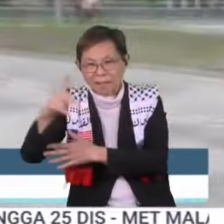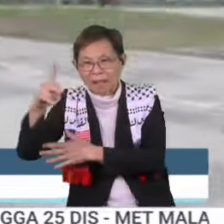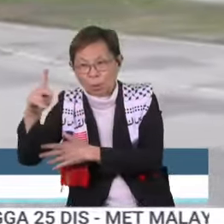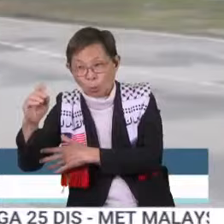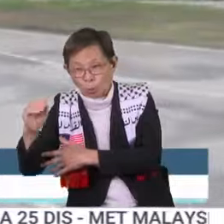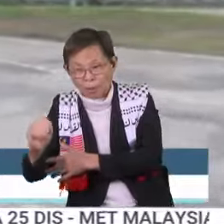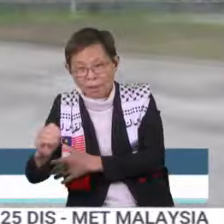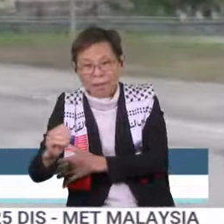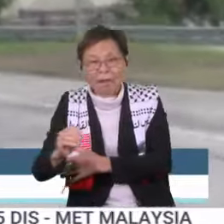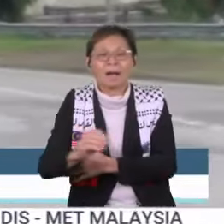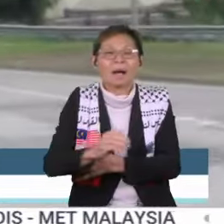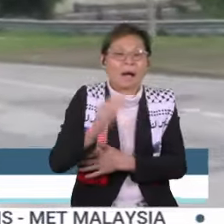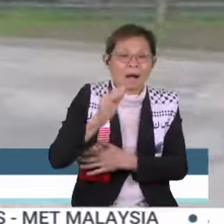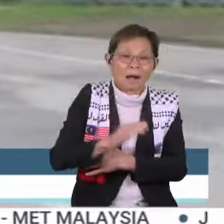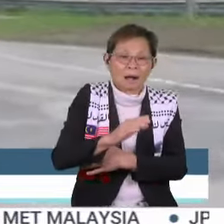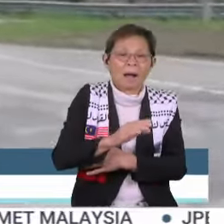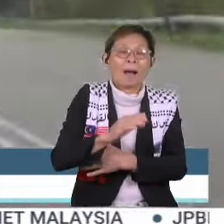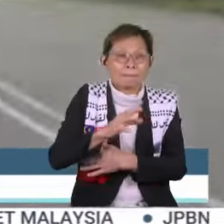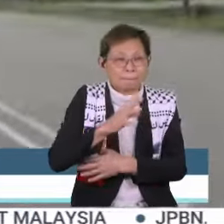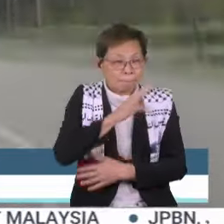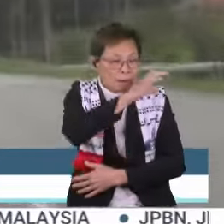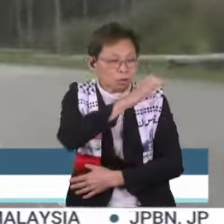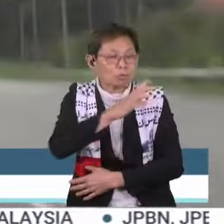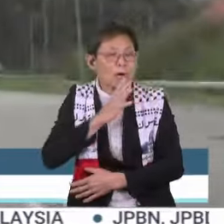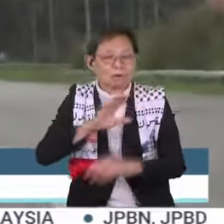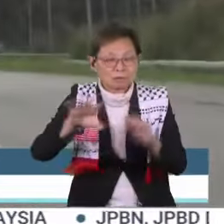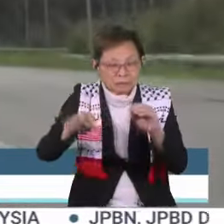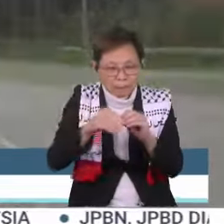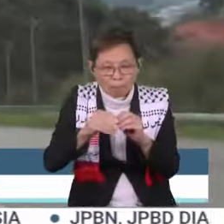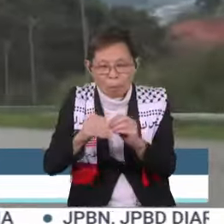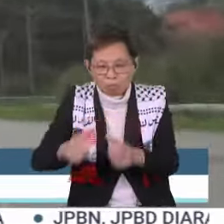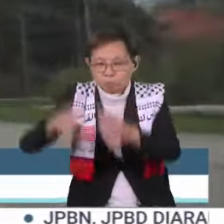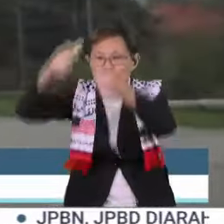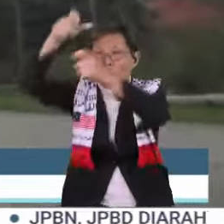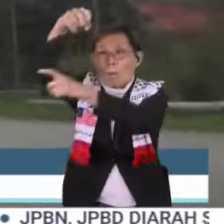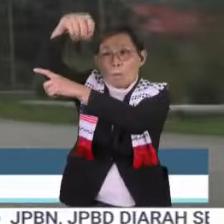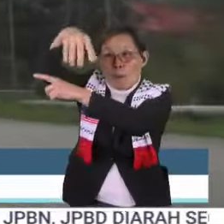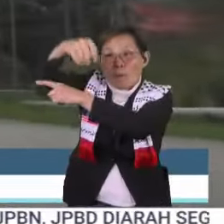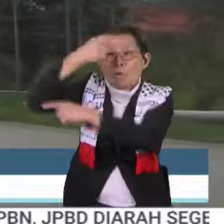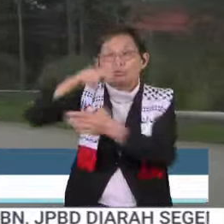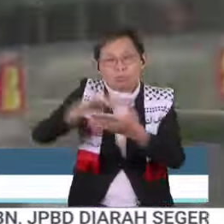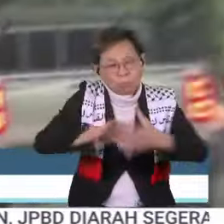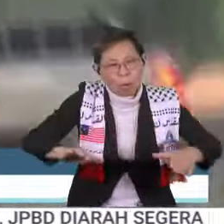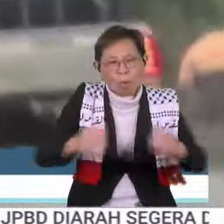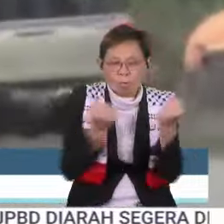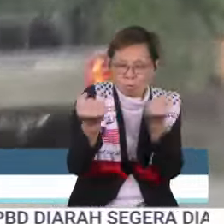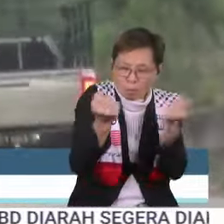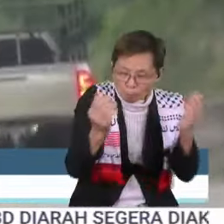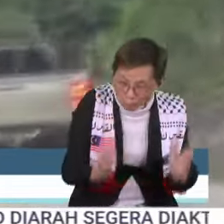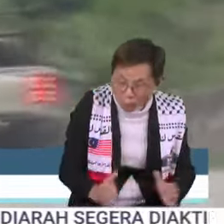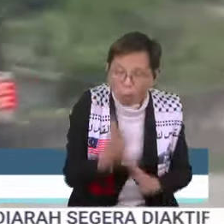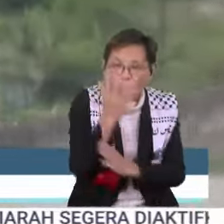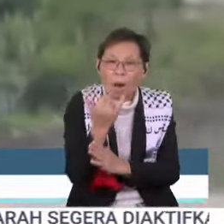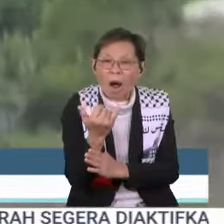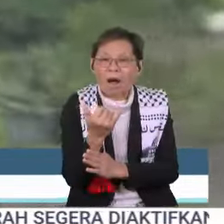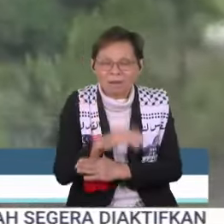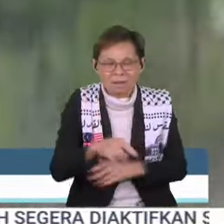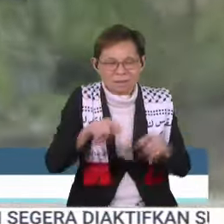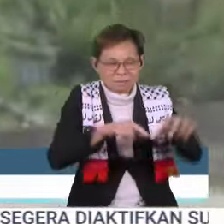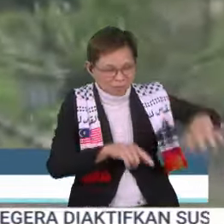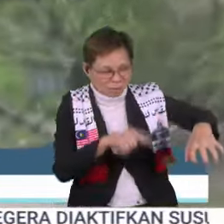JPKKOA Pos Tuel, Atang Alan berkata penambahan bilangan lampu jalan adalah untuk keselamatan pengguna memandangkan kawasan